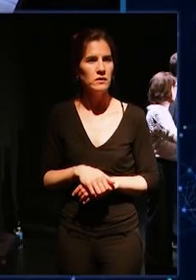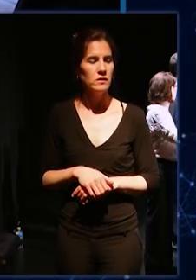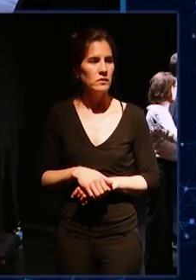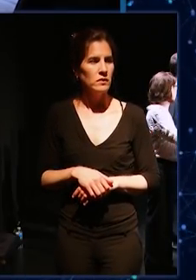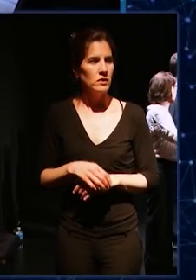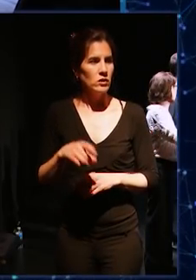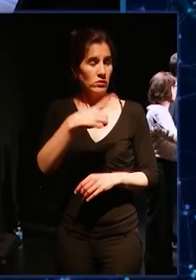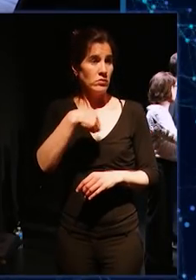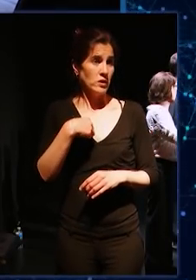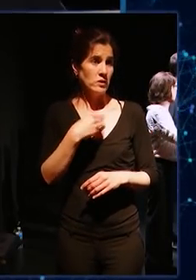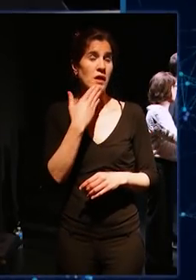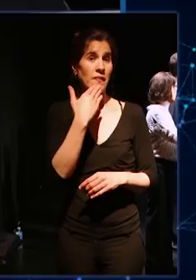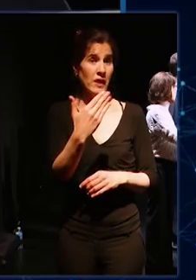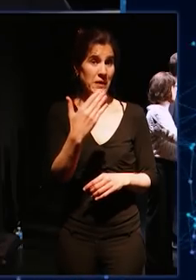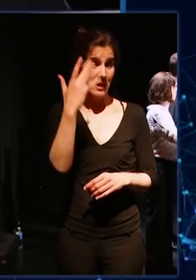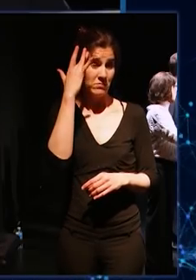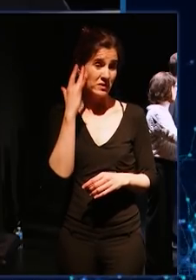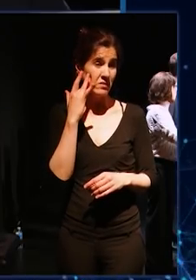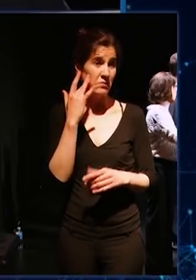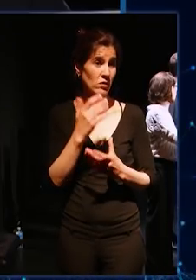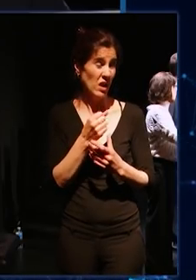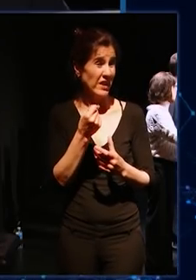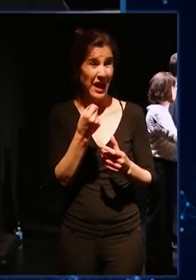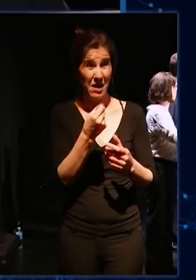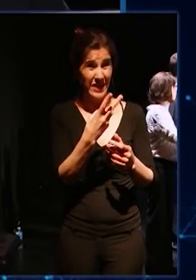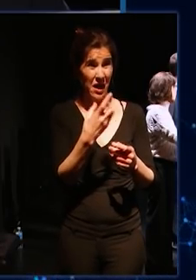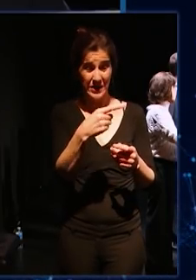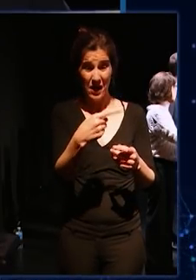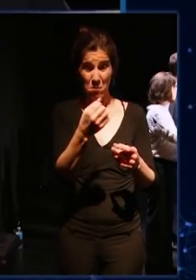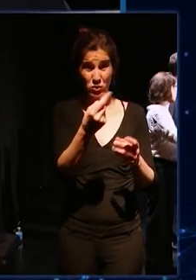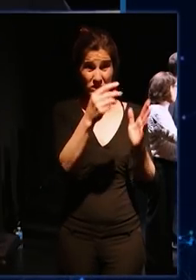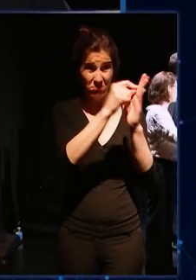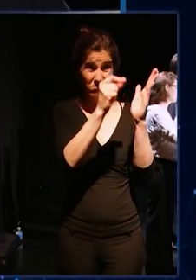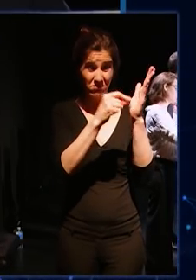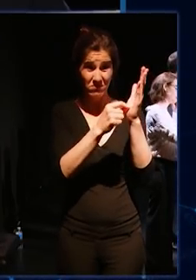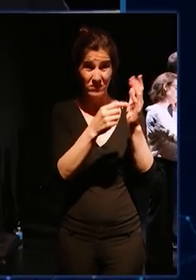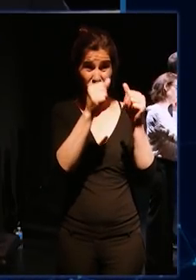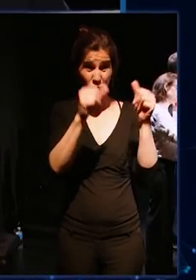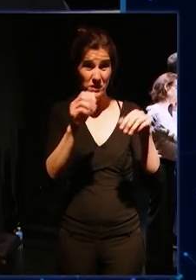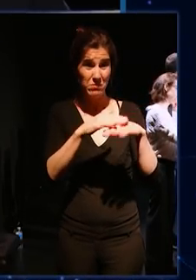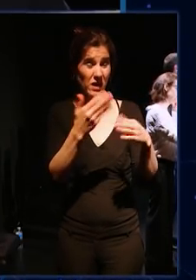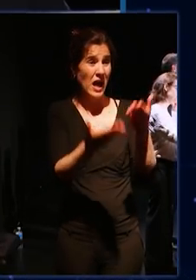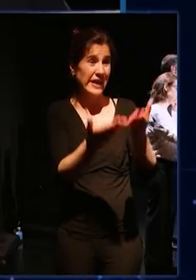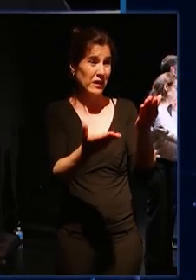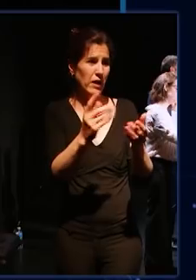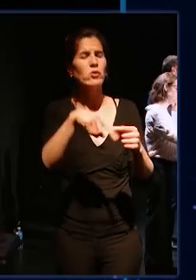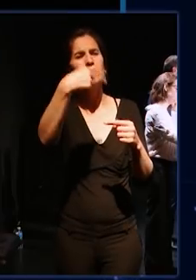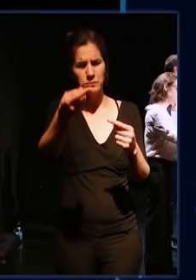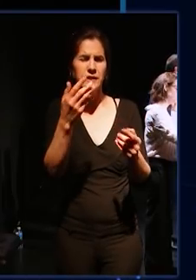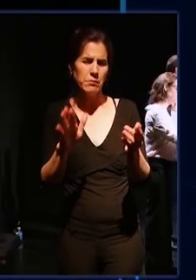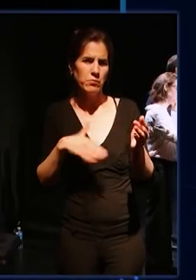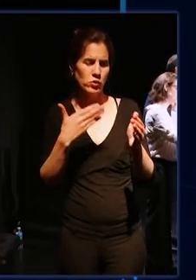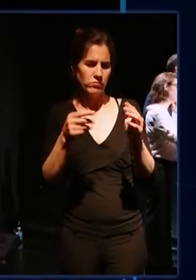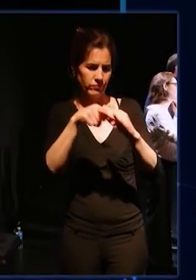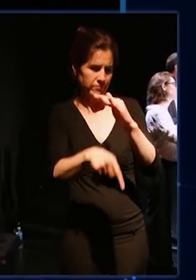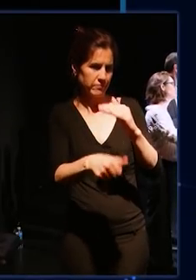Us ho demanem especialment. Tenim un seguit de mesures per equilibrar i em suposo que en segon torn tindrem moments. Vera Cruz